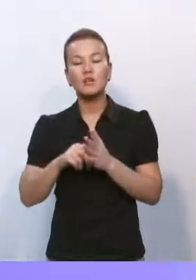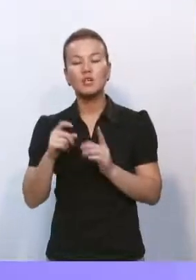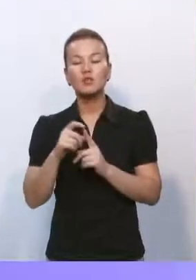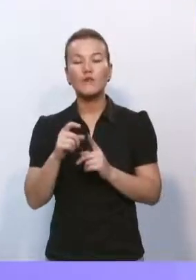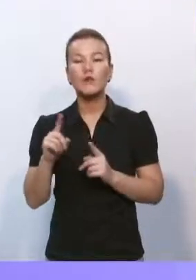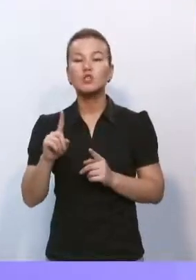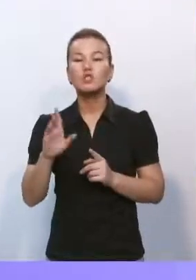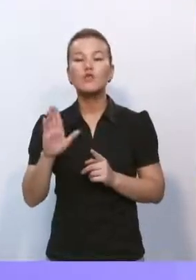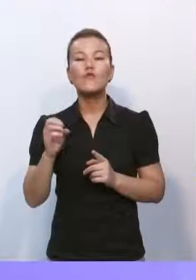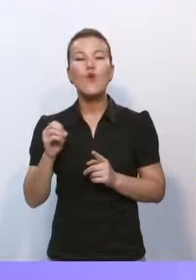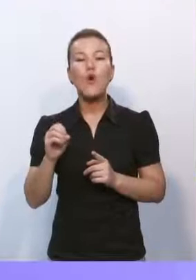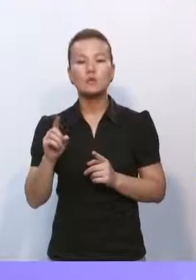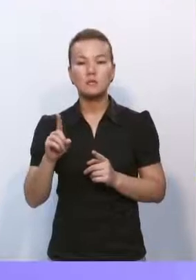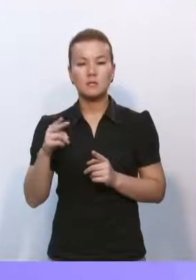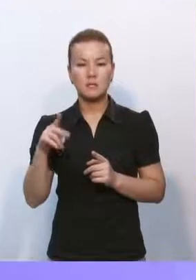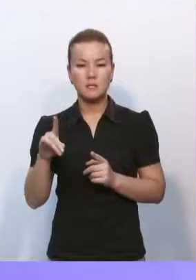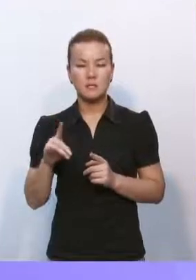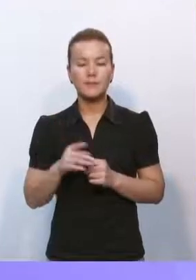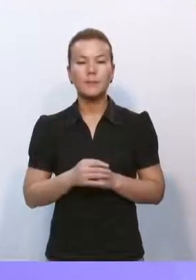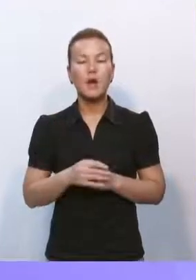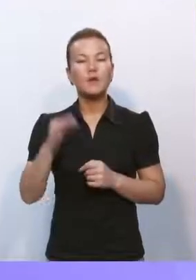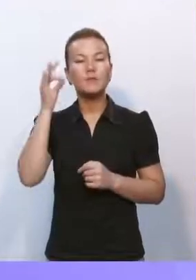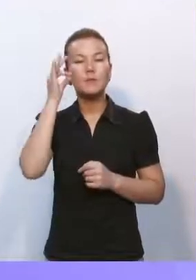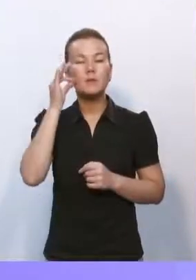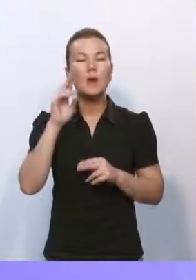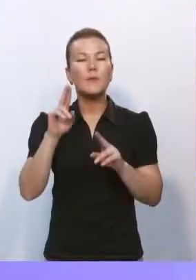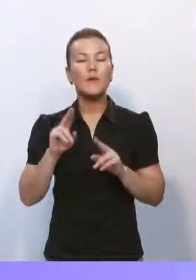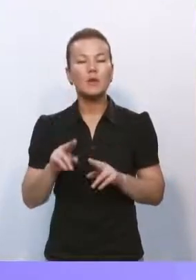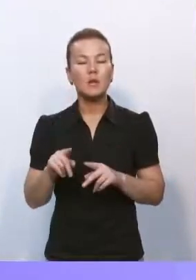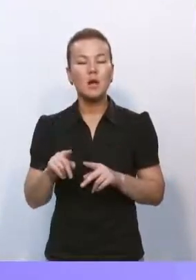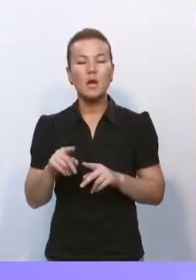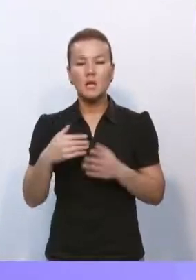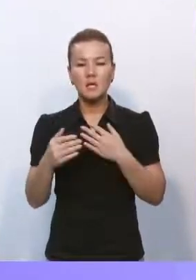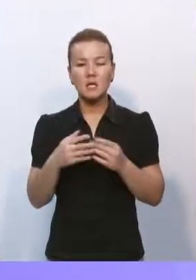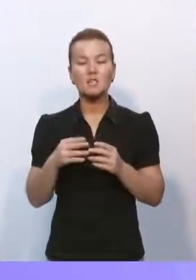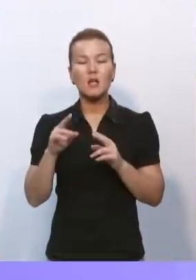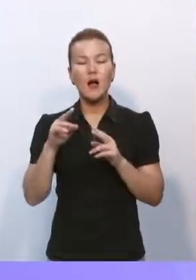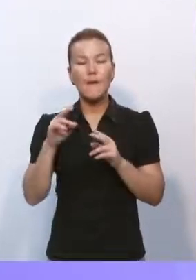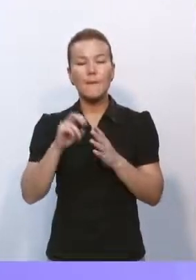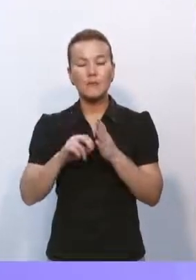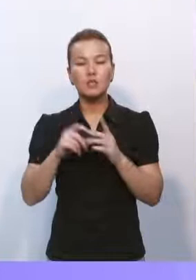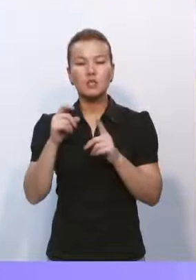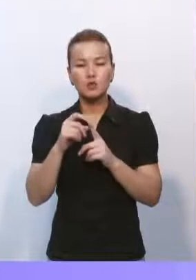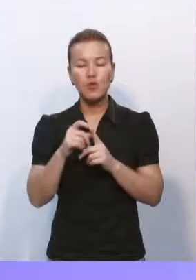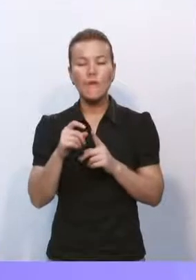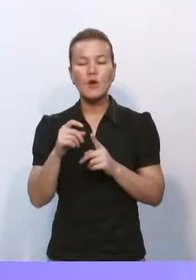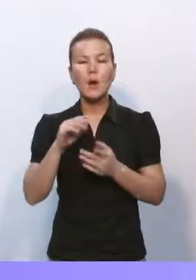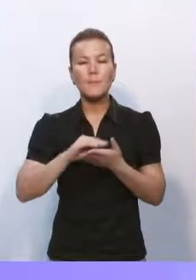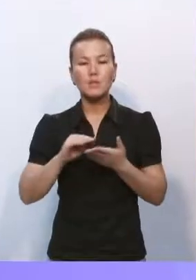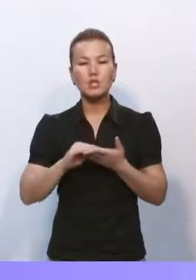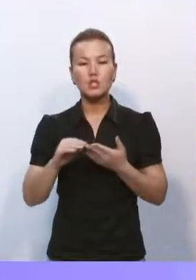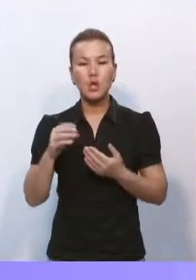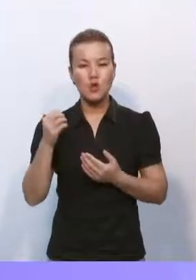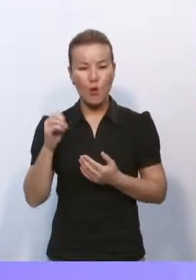Проверочное слово «звезды». Вспоминаем правило. Если в проверочном слове